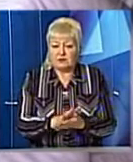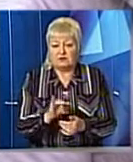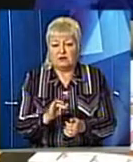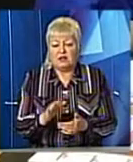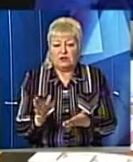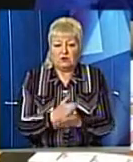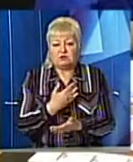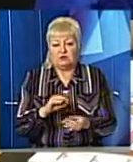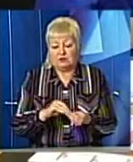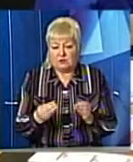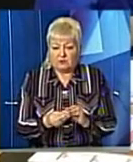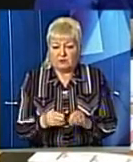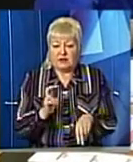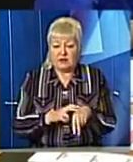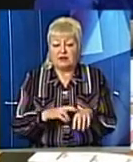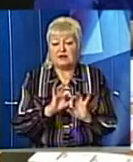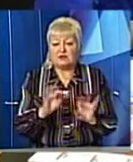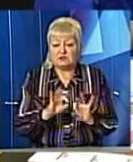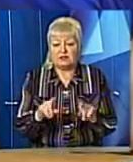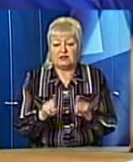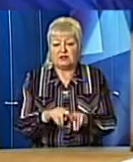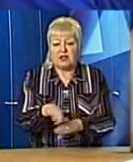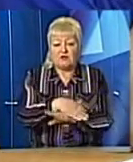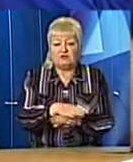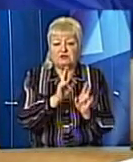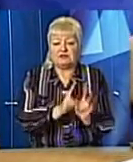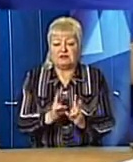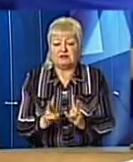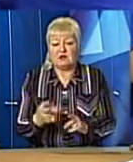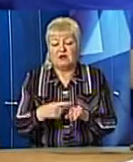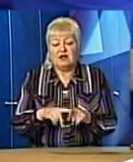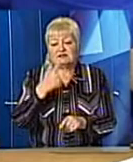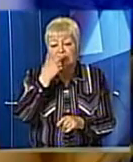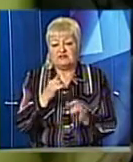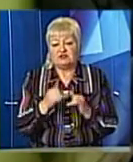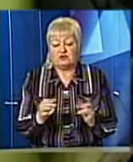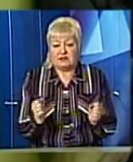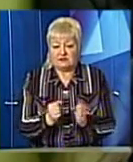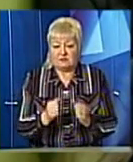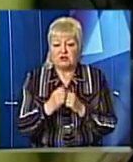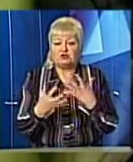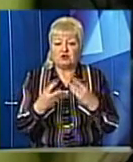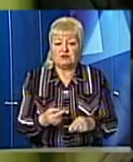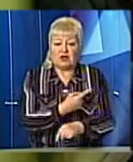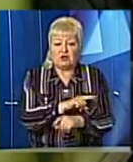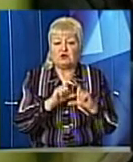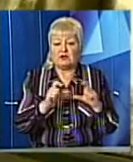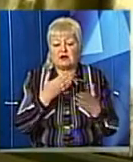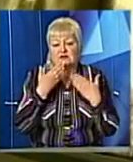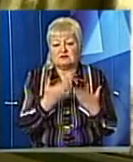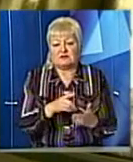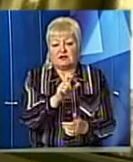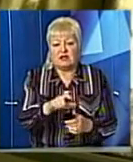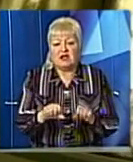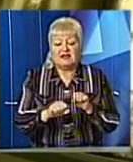дану проблему. Лікарі ж розповідають, що такі вуличні травми – це звична справа для зимового періоду. Щодня до міської клінічної лікарні звертаються мешканці